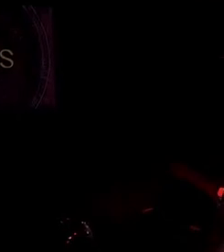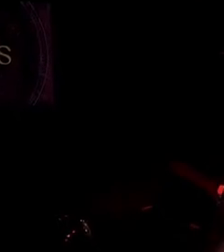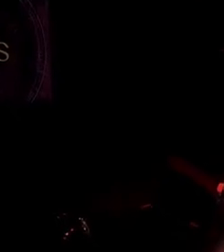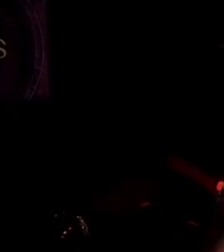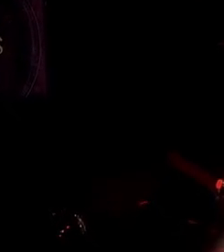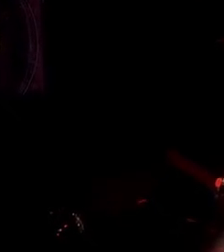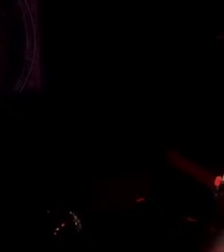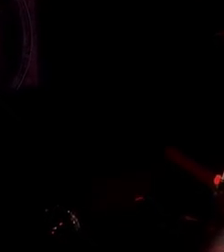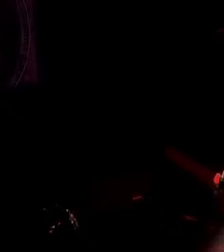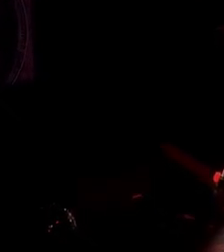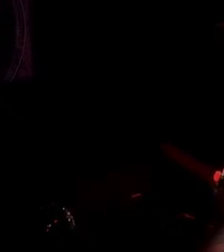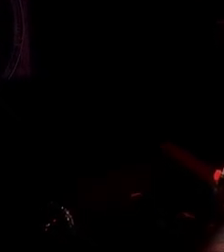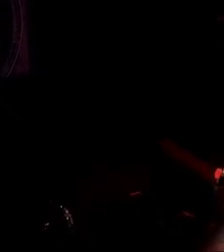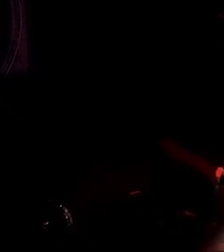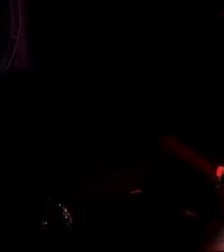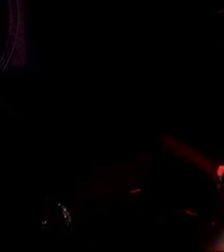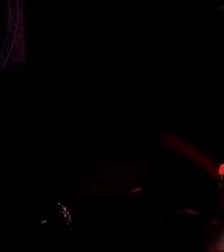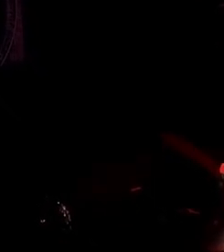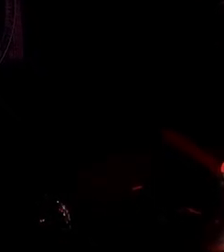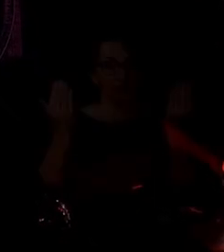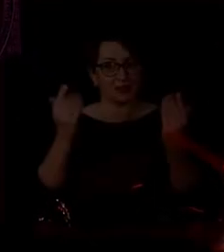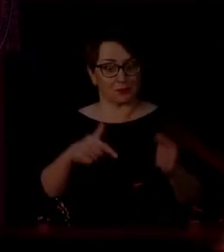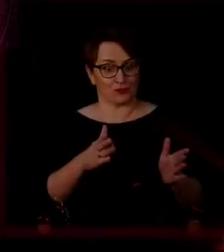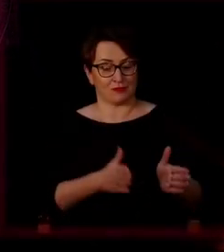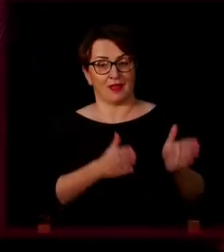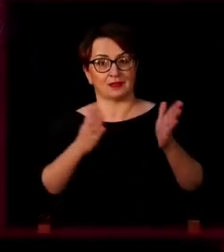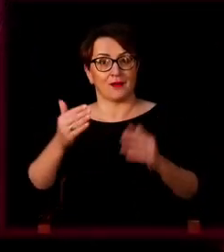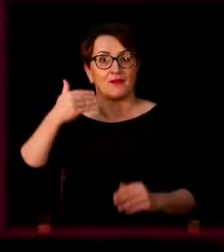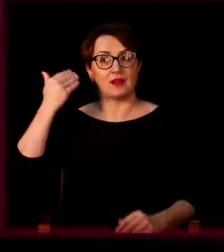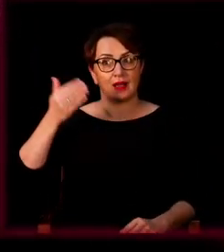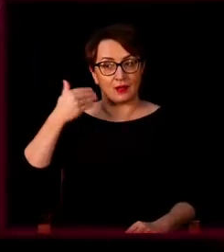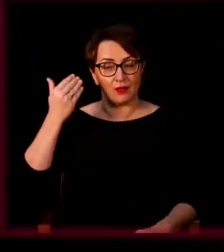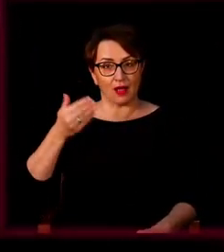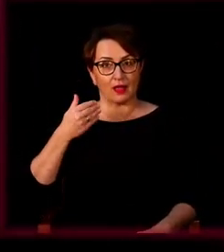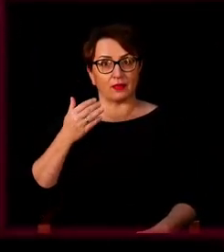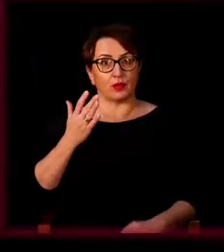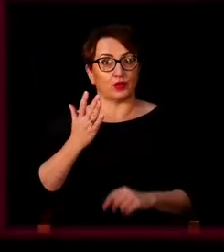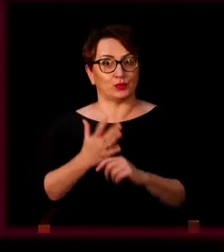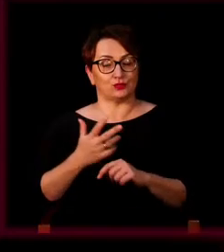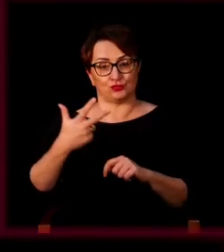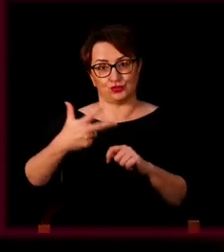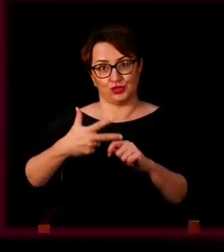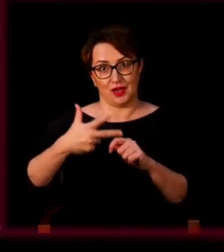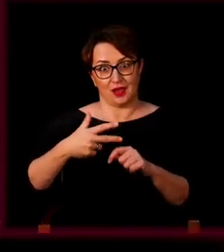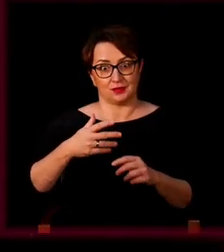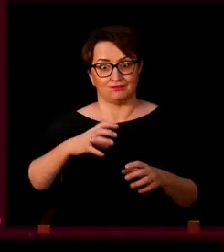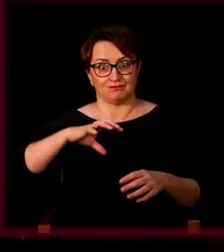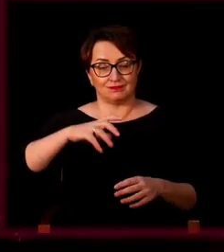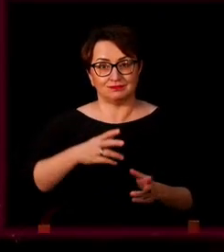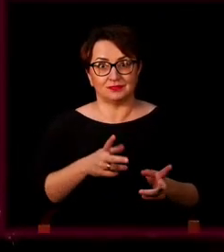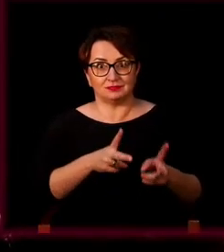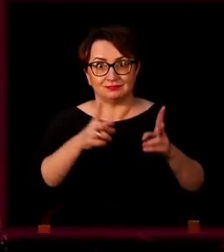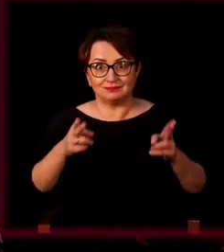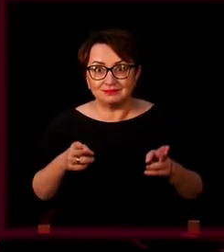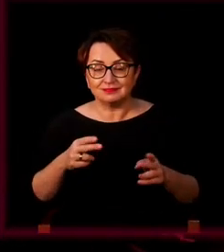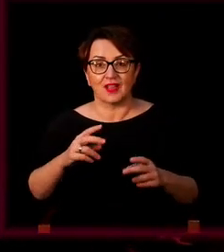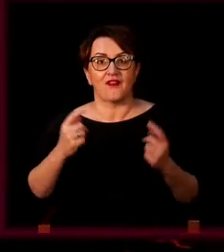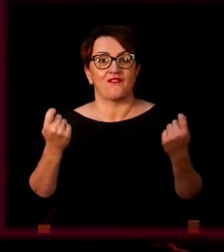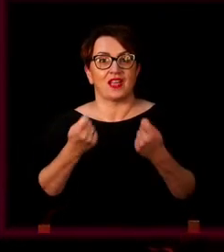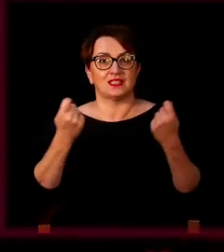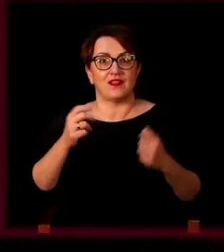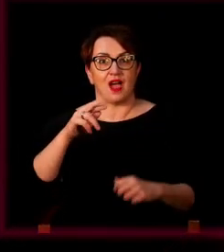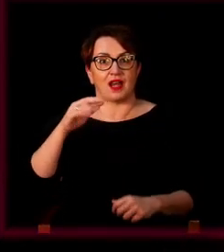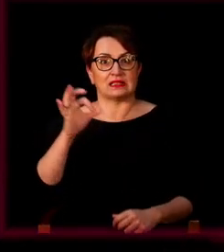Dobry wieczór Państwu. Witam na kolejnym wykładzie 30. edycji festiwalu Ars